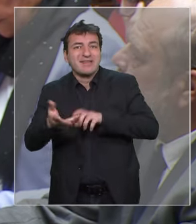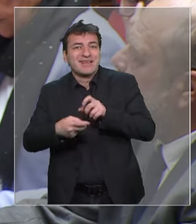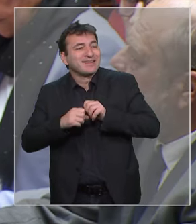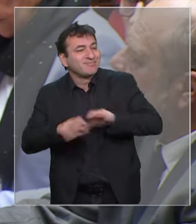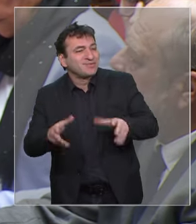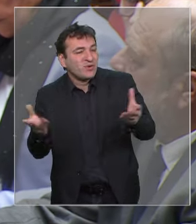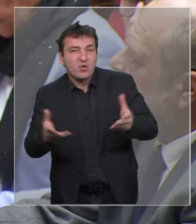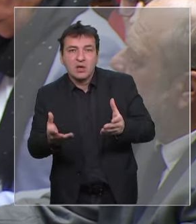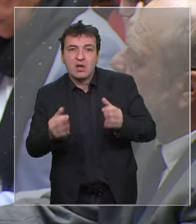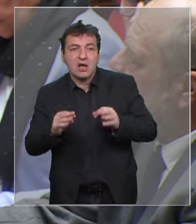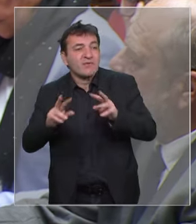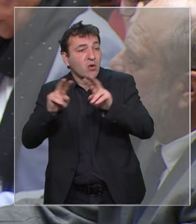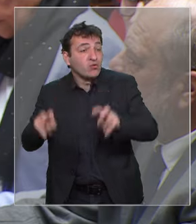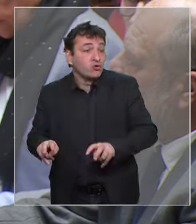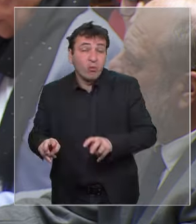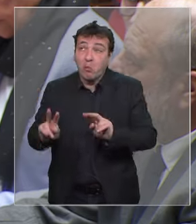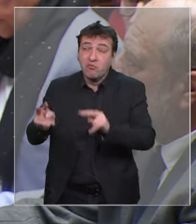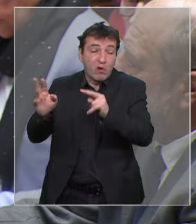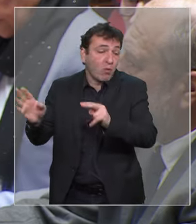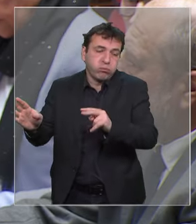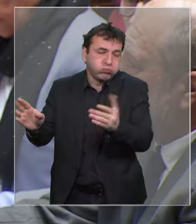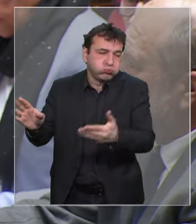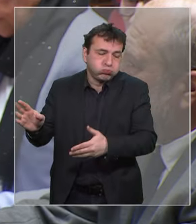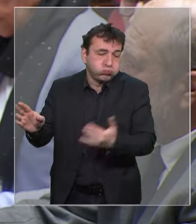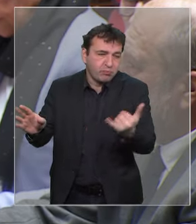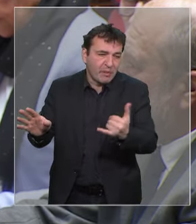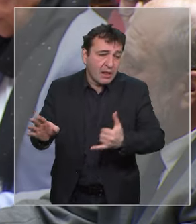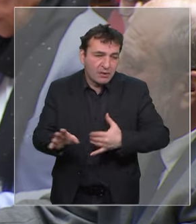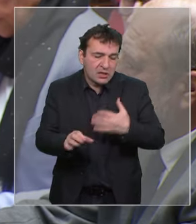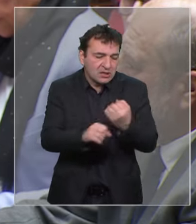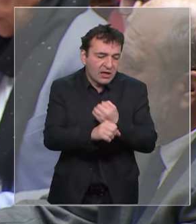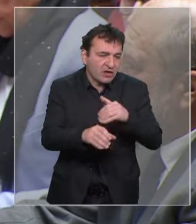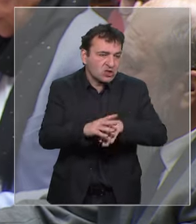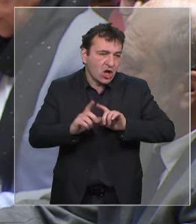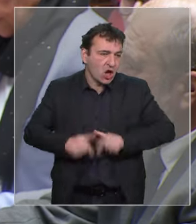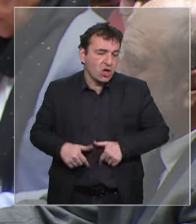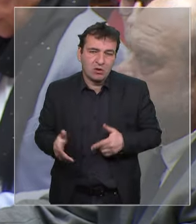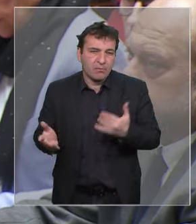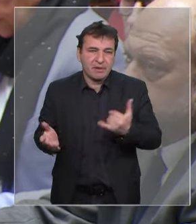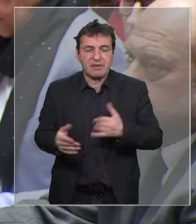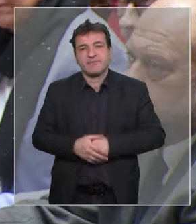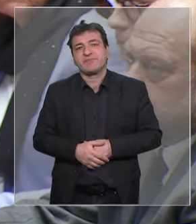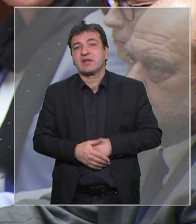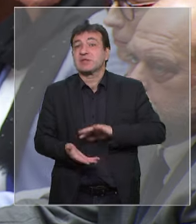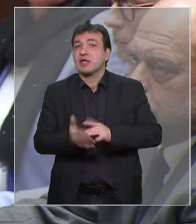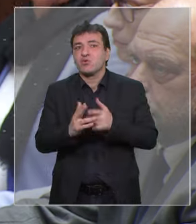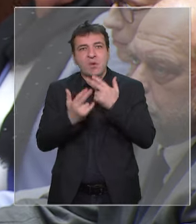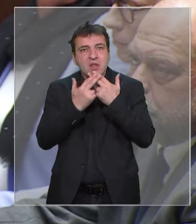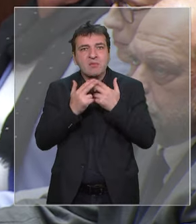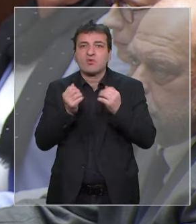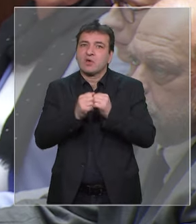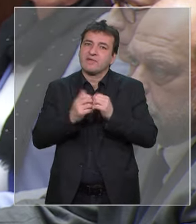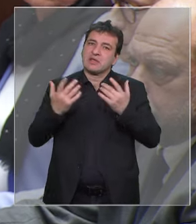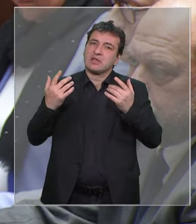Qu'on ne croit pas à la valeur du diplôme, qu'on ne croit pas au travail et au mérite à l'école. Ce sont tous ces tabous sous l'autorité de la Première ministre et du Président de la